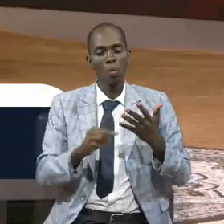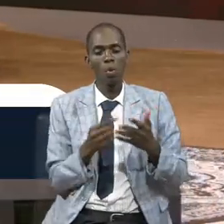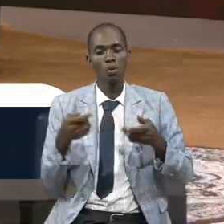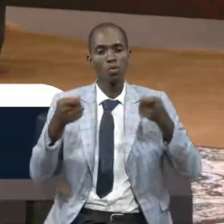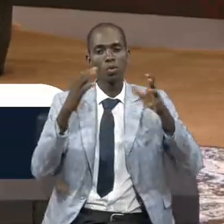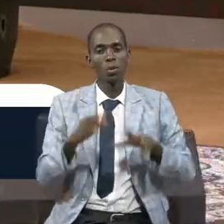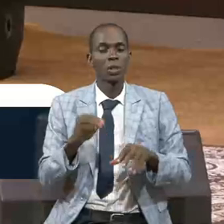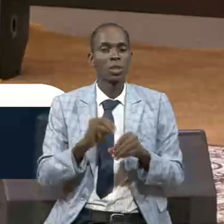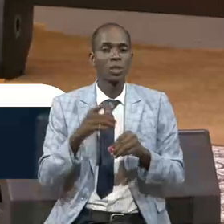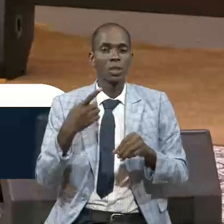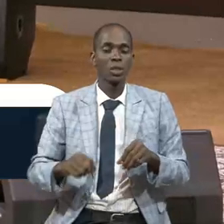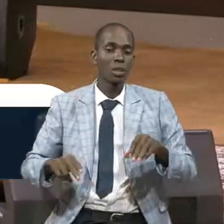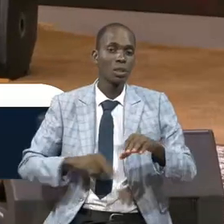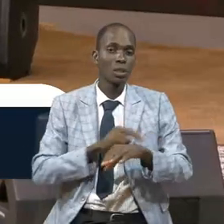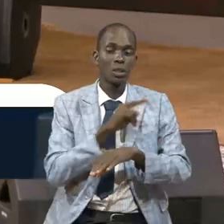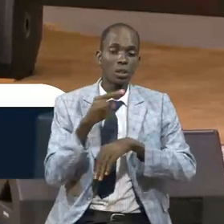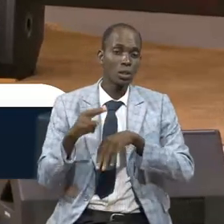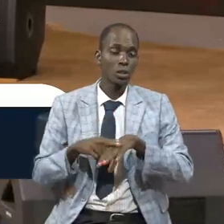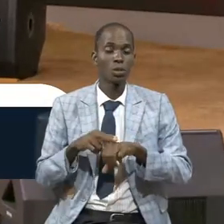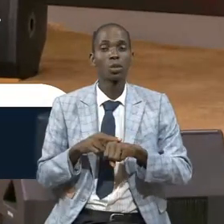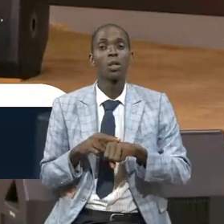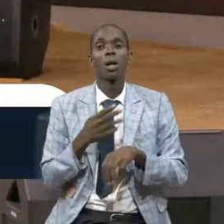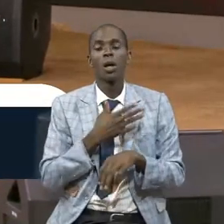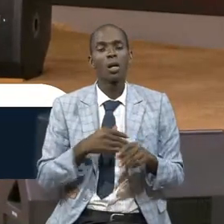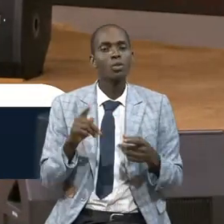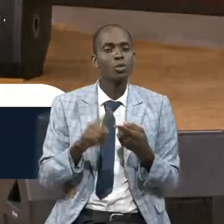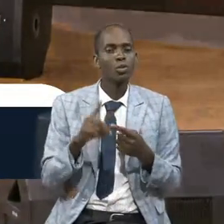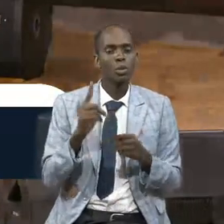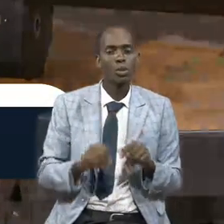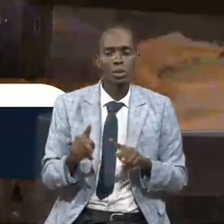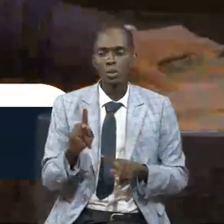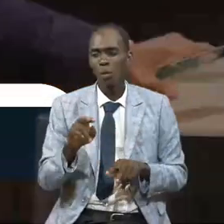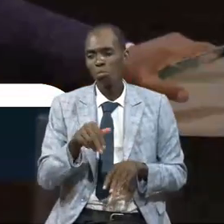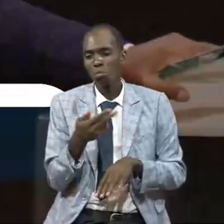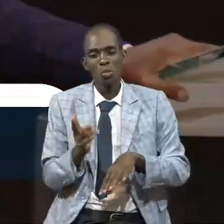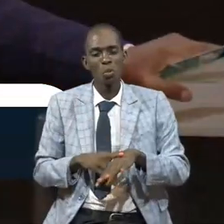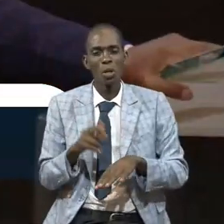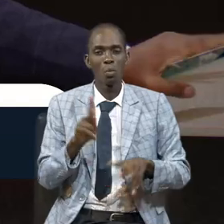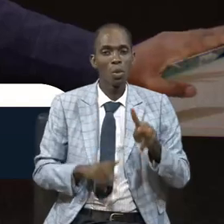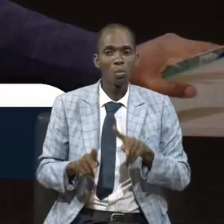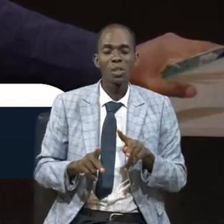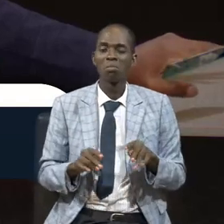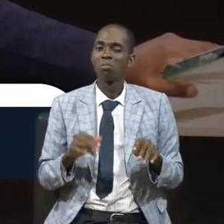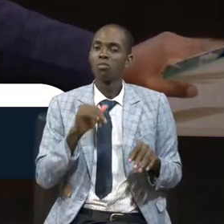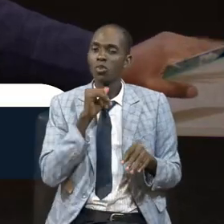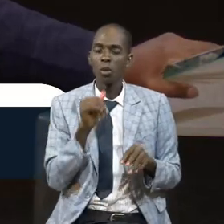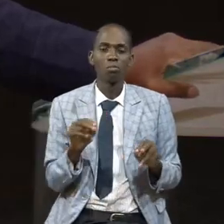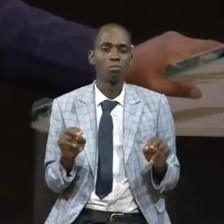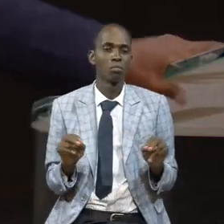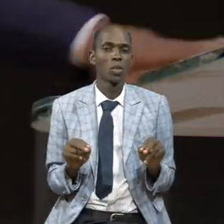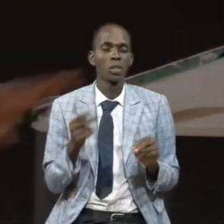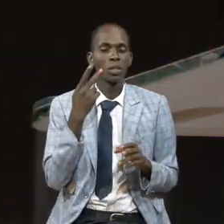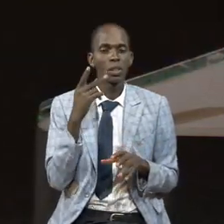les chefs religieux dans la nation, ceux qui sont les paysans, les gens ordinaires, Christ est toujours impartial. Il a enseigné la même